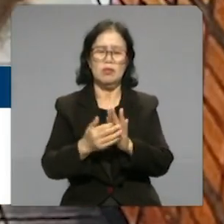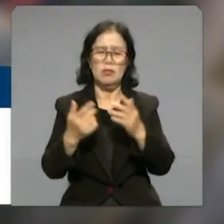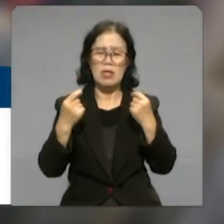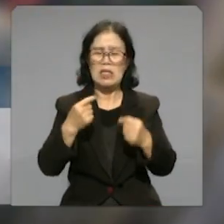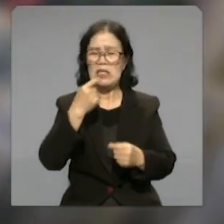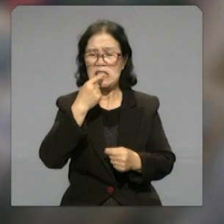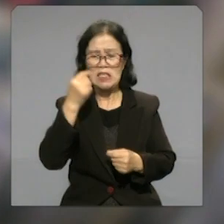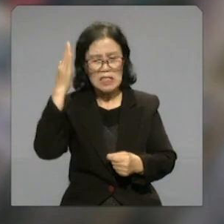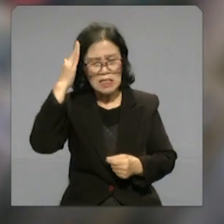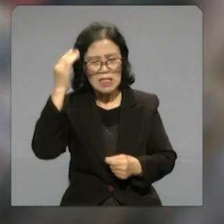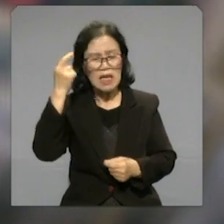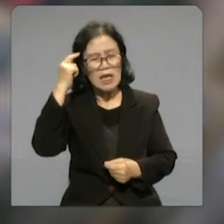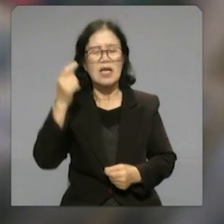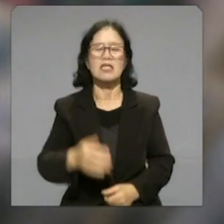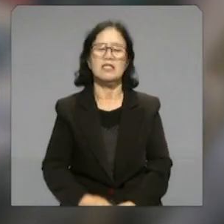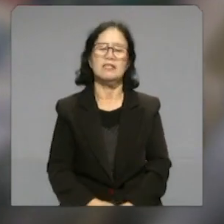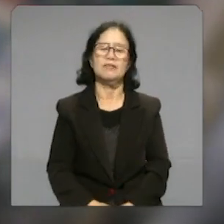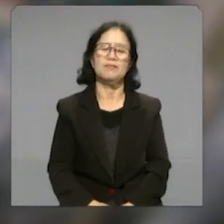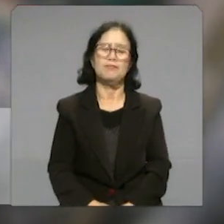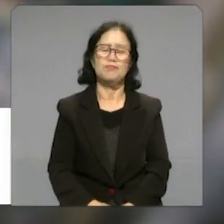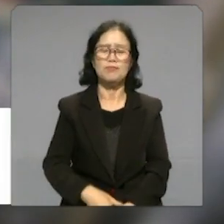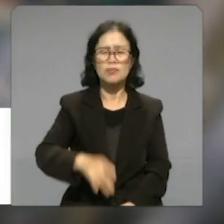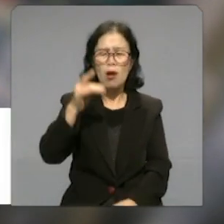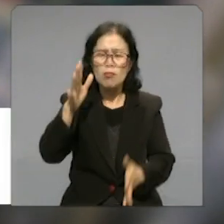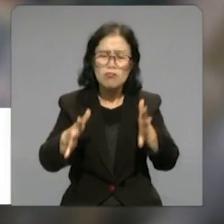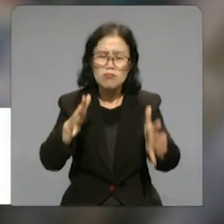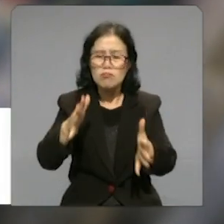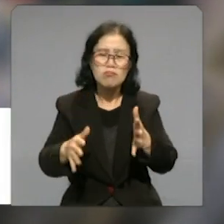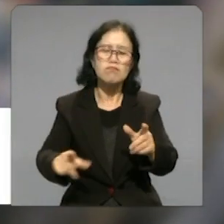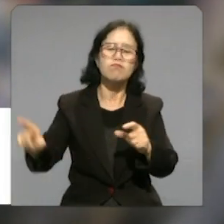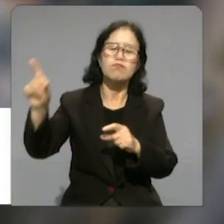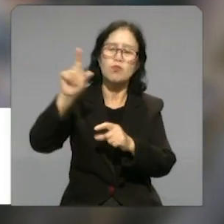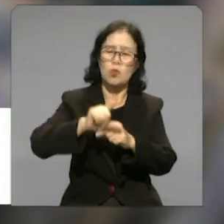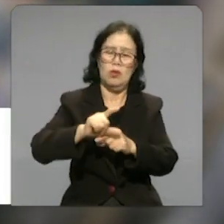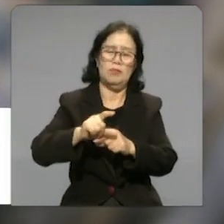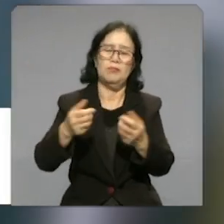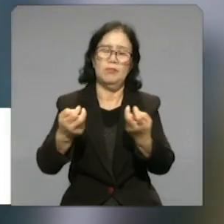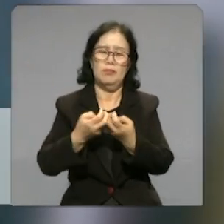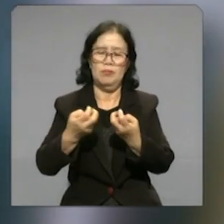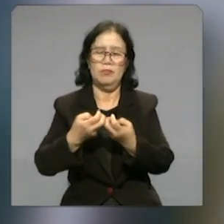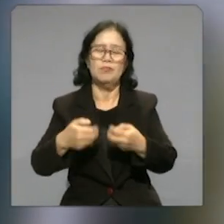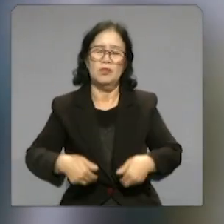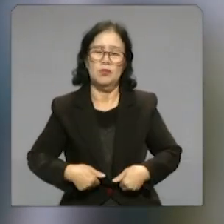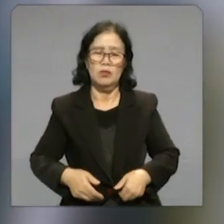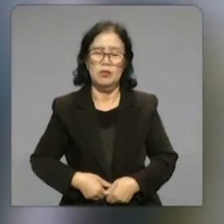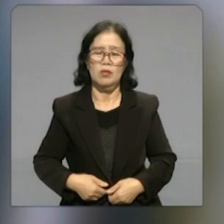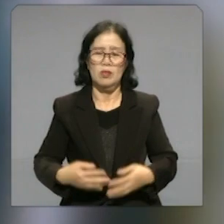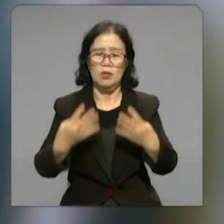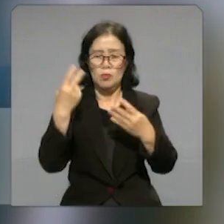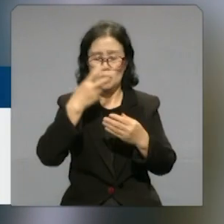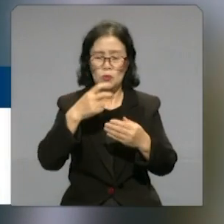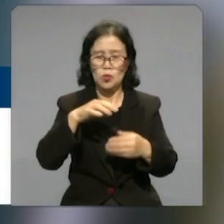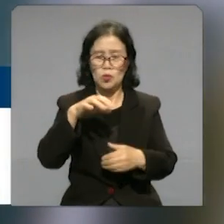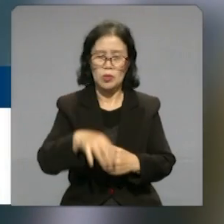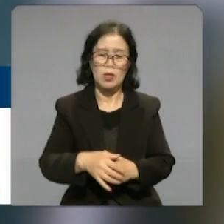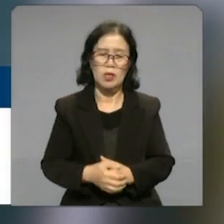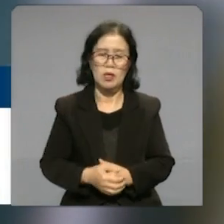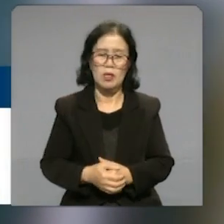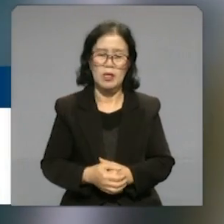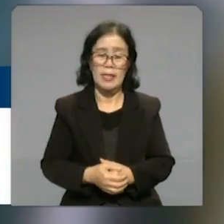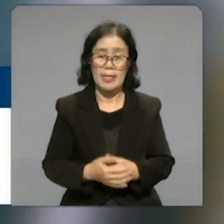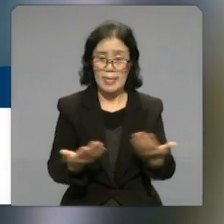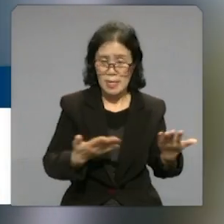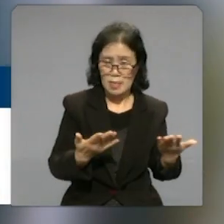들어와서. 허술한 초동 대응 체계를 보완해야 한다는 지적이 나옵니다. 경비 교도대가 해야 될